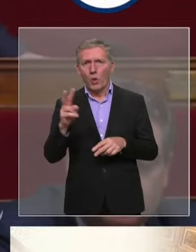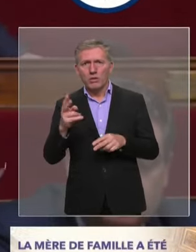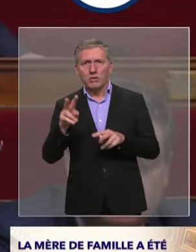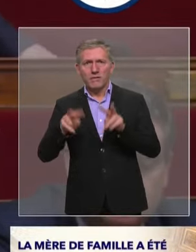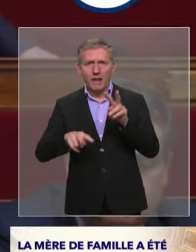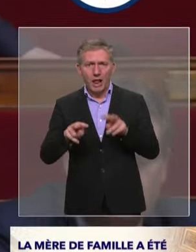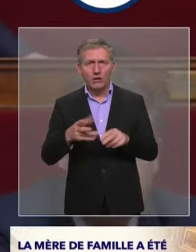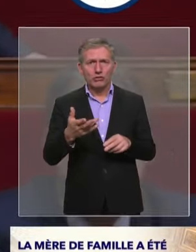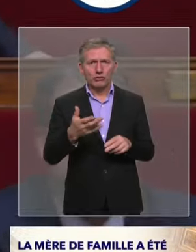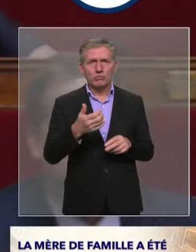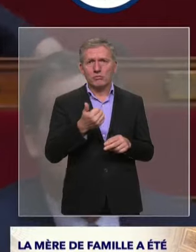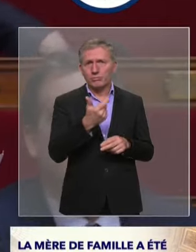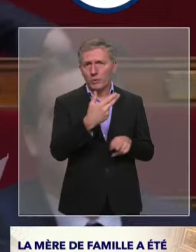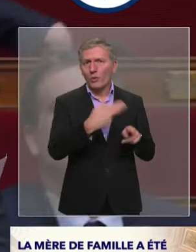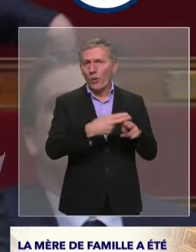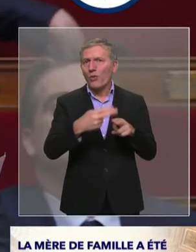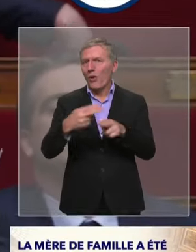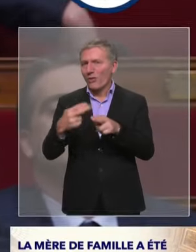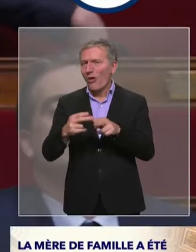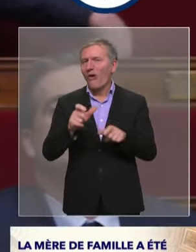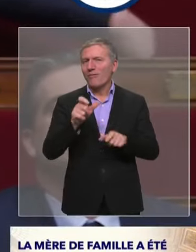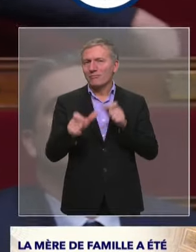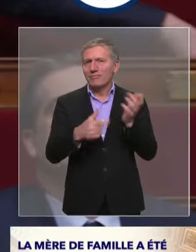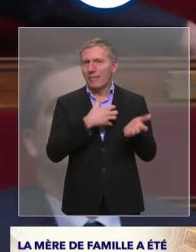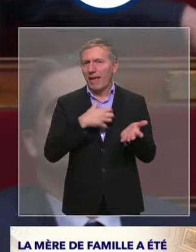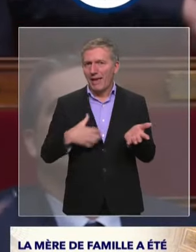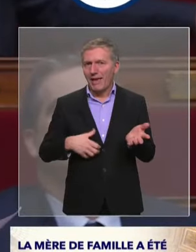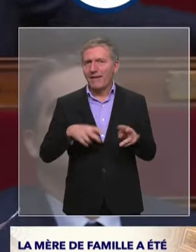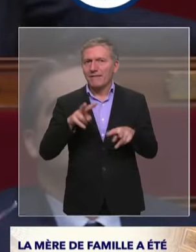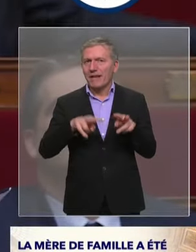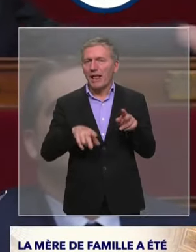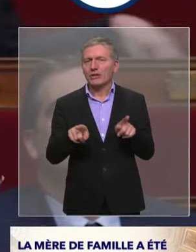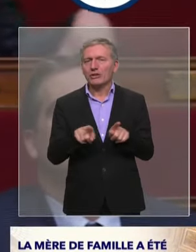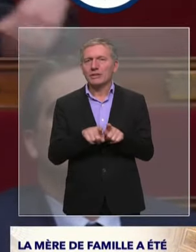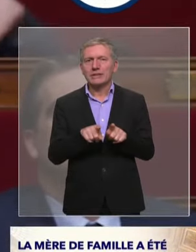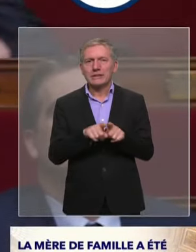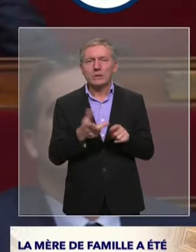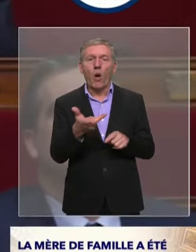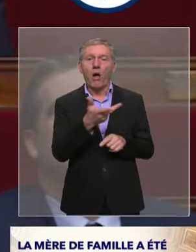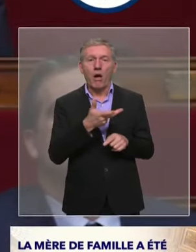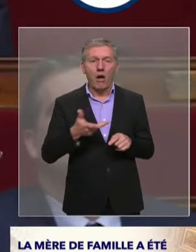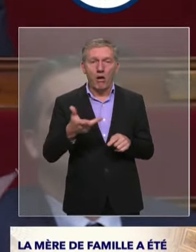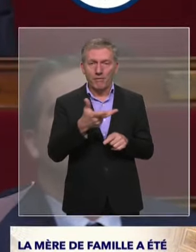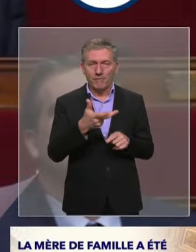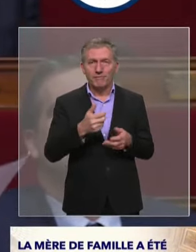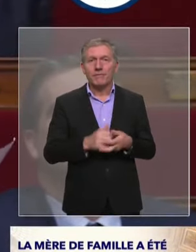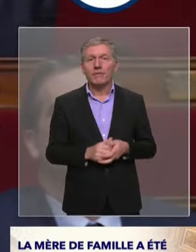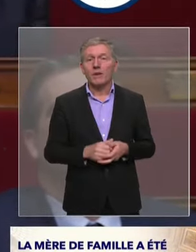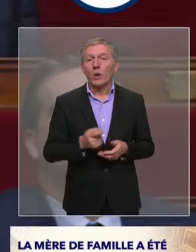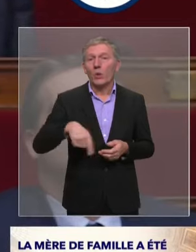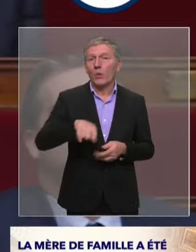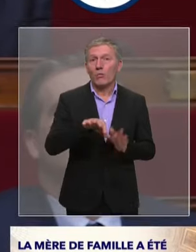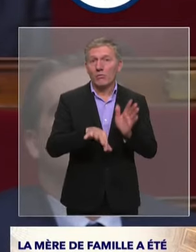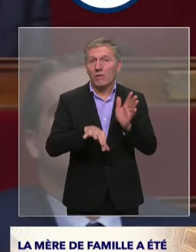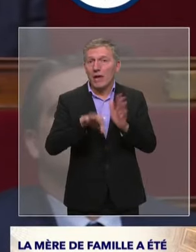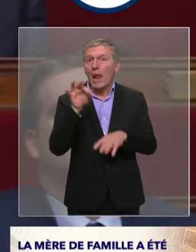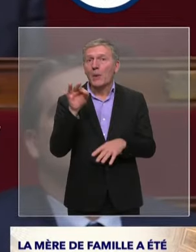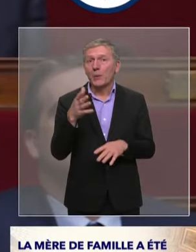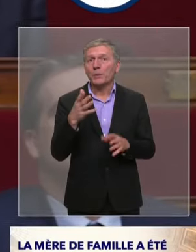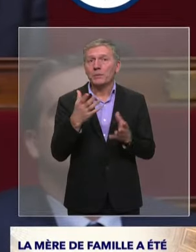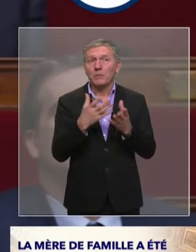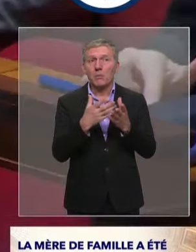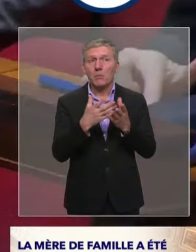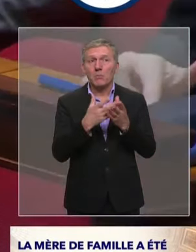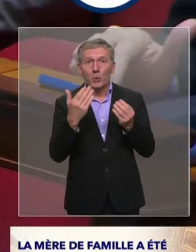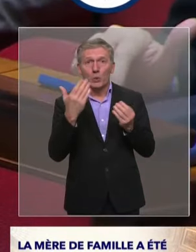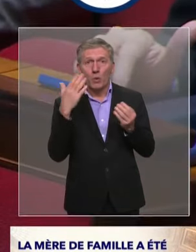Sainte-Anastasie, Gilles Tixador et de Gagnères, Olivier Martin. Ces élus, comme beaucoup d'autres, ont été